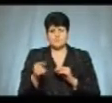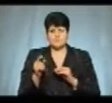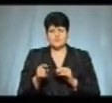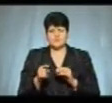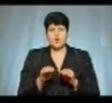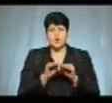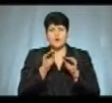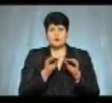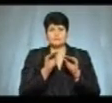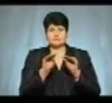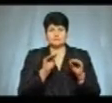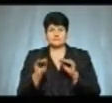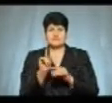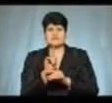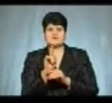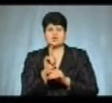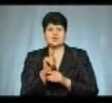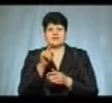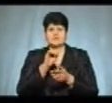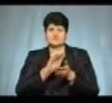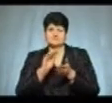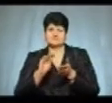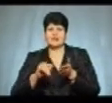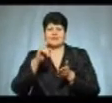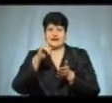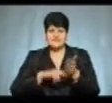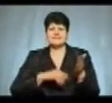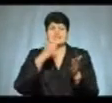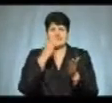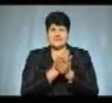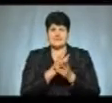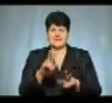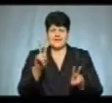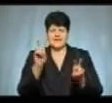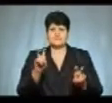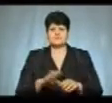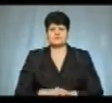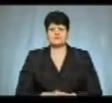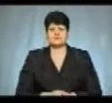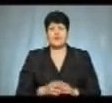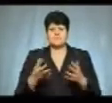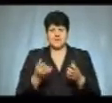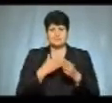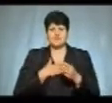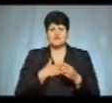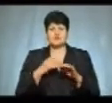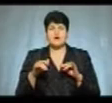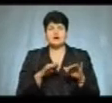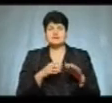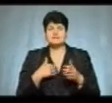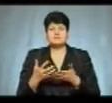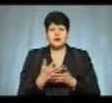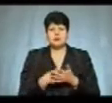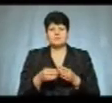розклали свічки у вигляді напису «Надія є», повідомила волонтер Ірина Малік. Підтримайте, будь ласка, нашу акцію. Ми збираємо